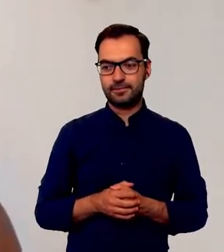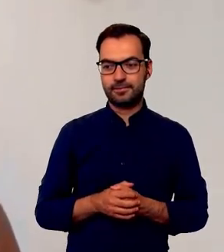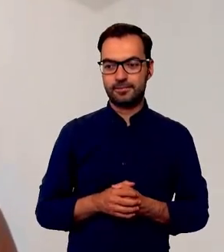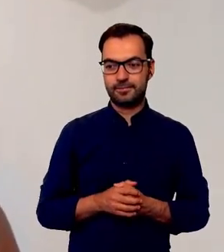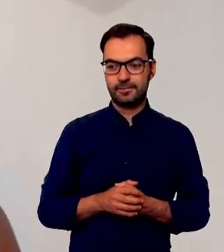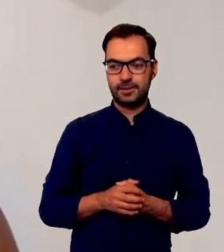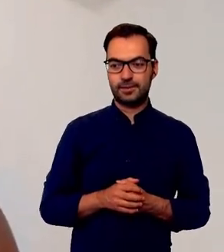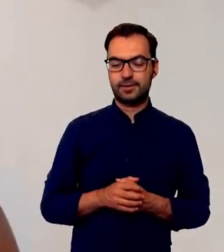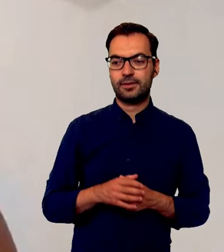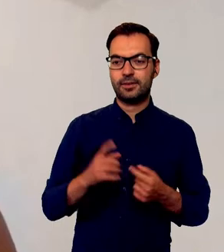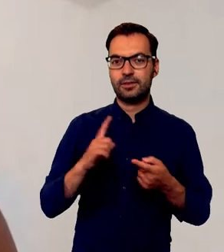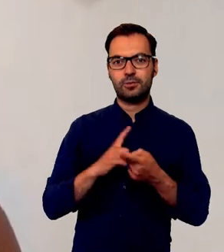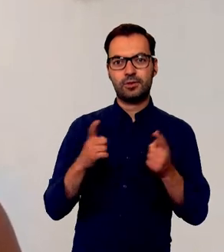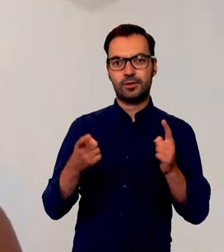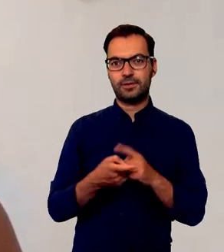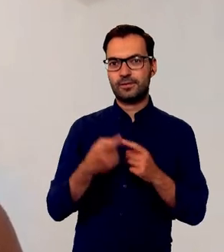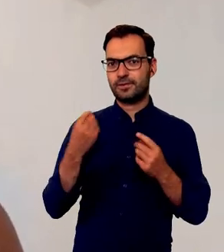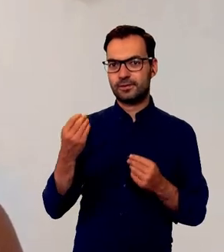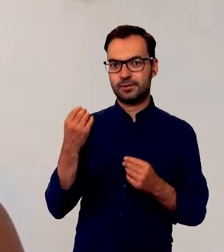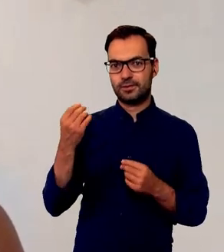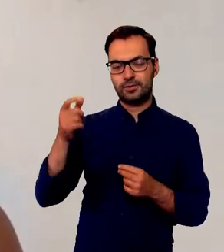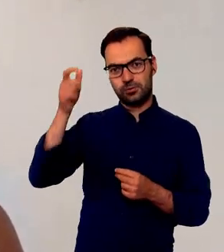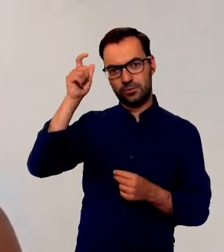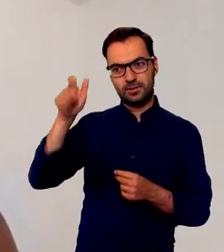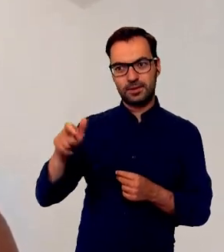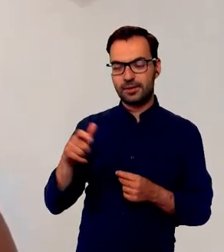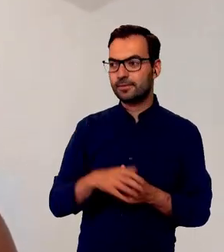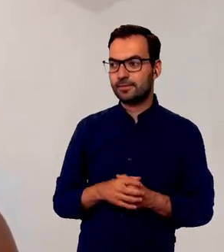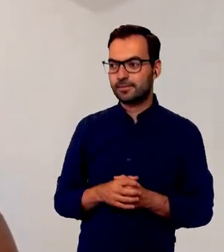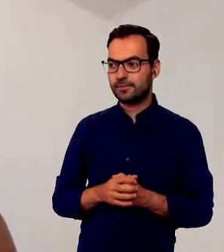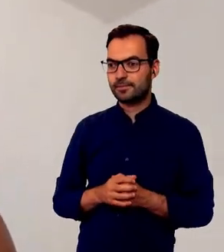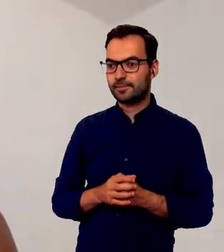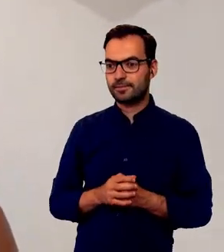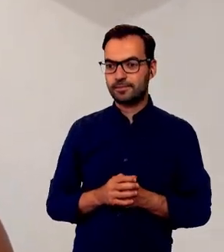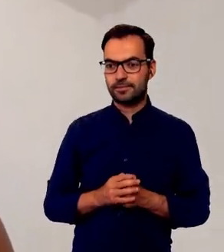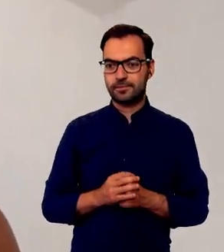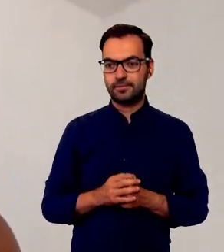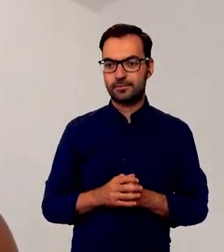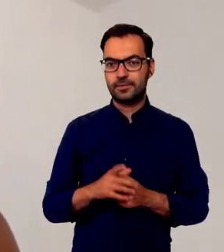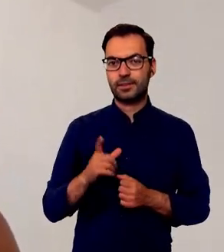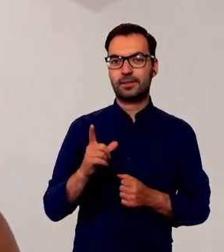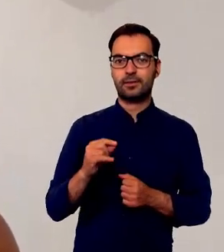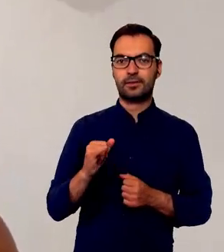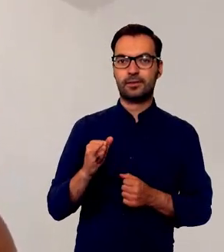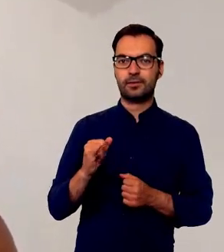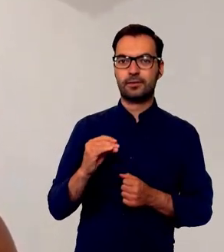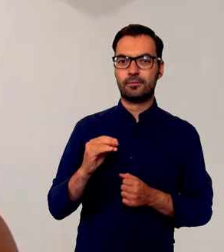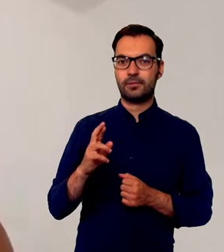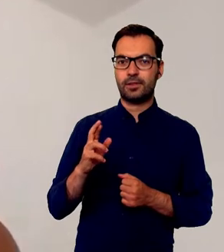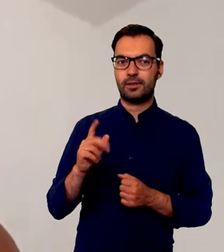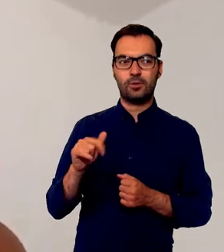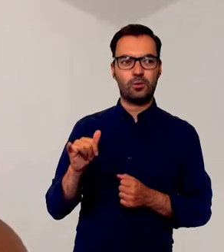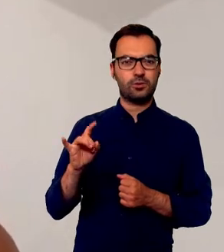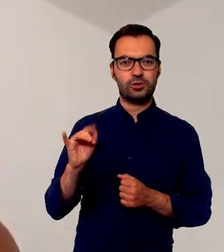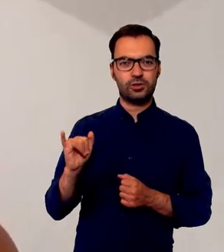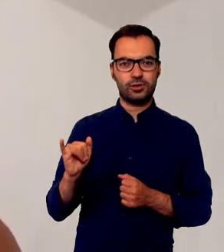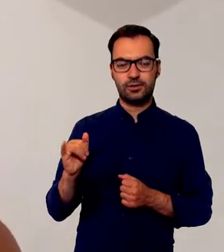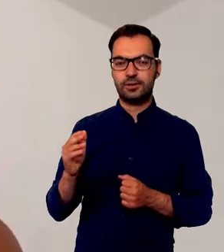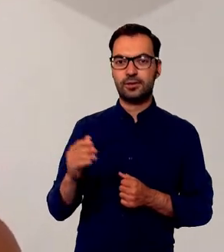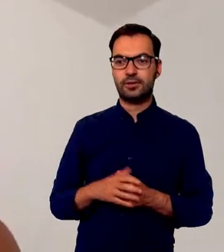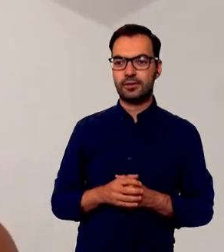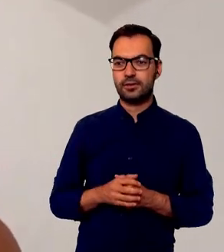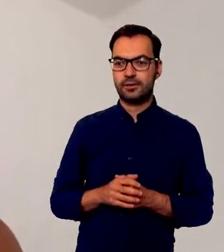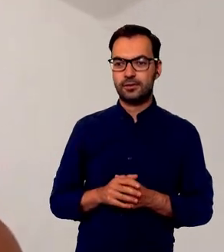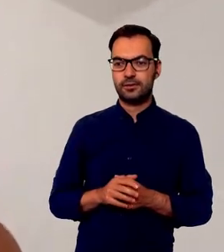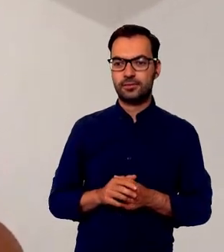więc spotkałyśmy fantastycznego człowieka, Pierluigi. Bardzo okazało się, jak już